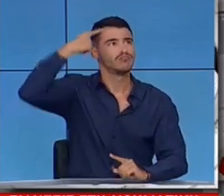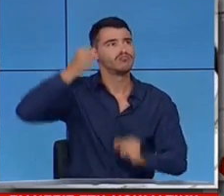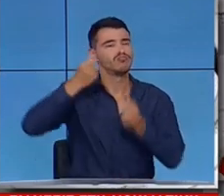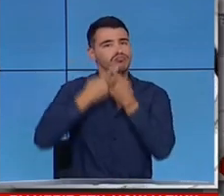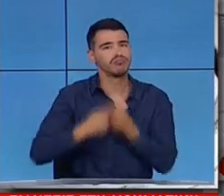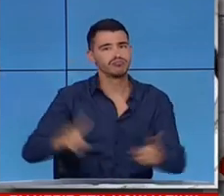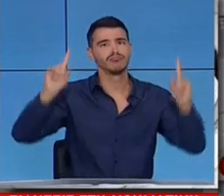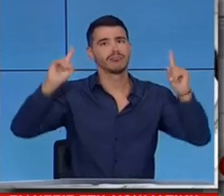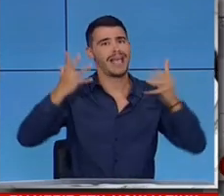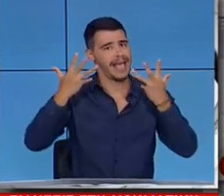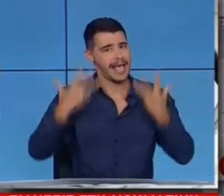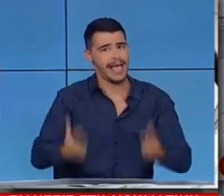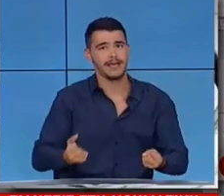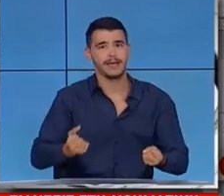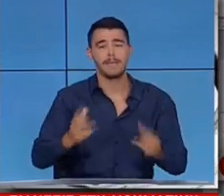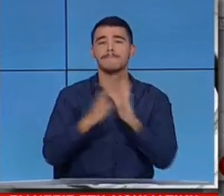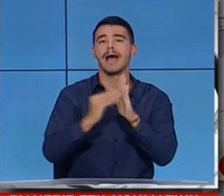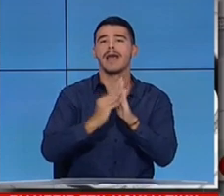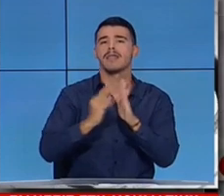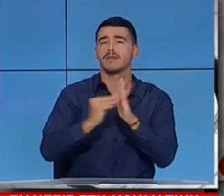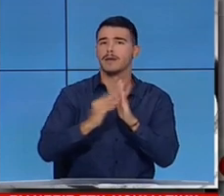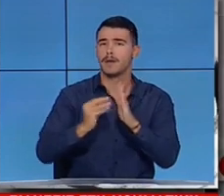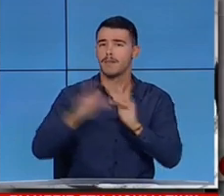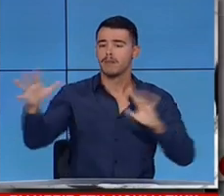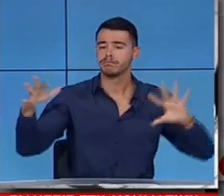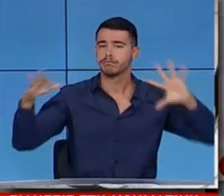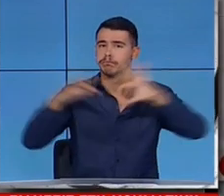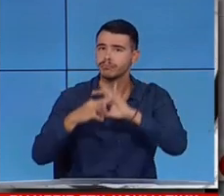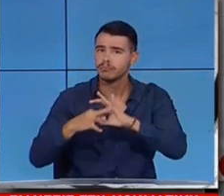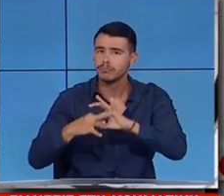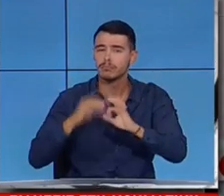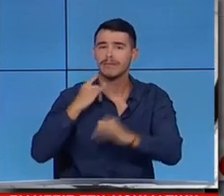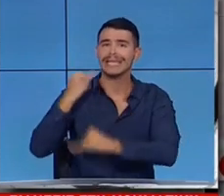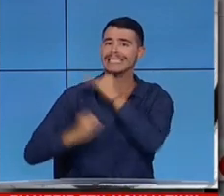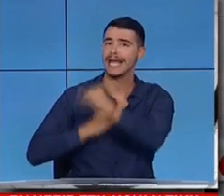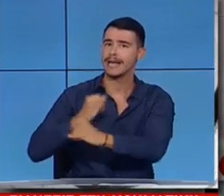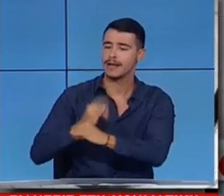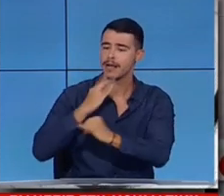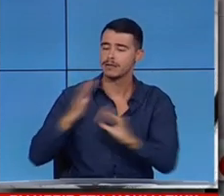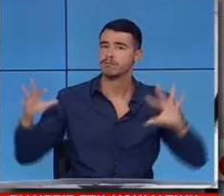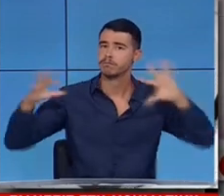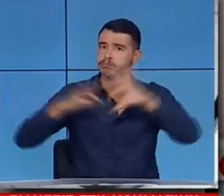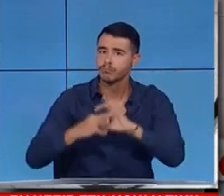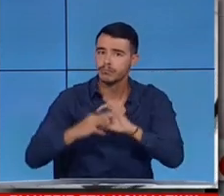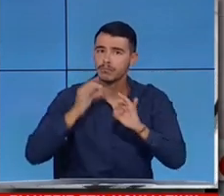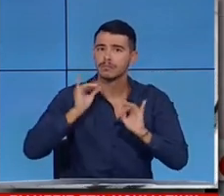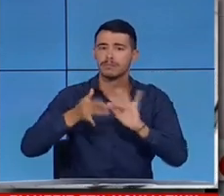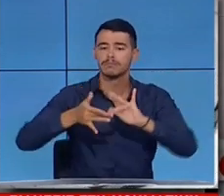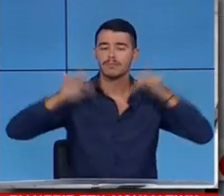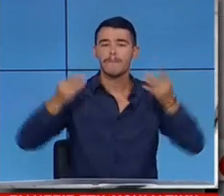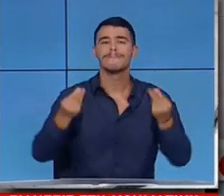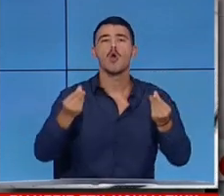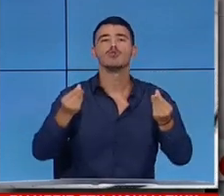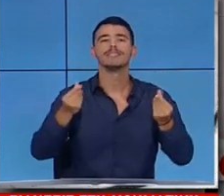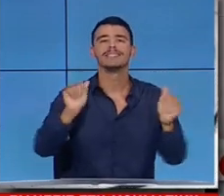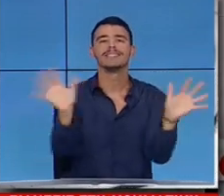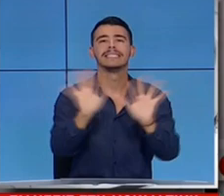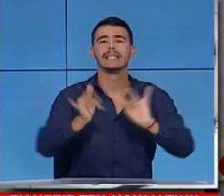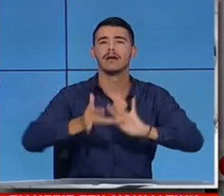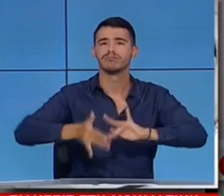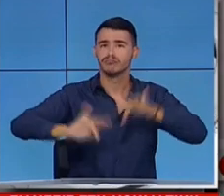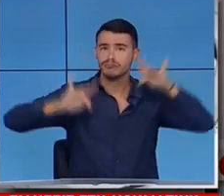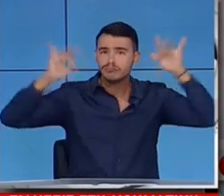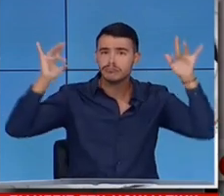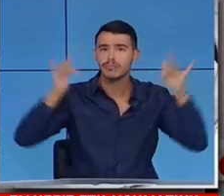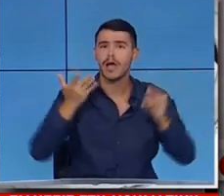τις διαδικτυακές της υπηρεσίες και θα τις αναπτύξει ακόμα περισσότερο και μπαίνει με δυναμικό τρόπο και στα μεγάλα